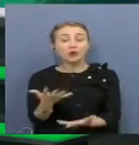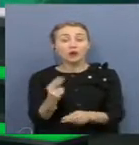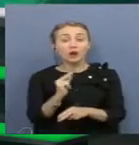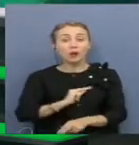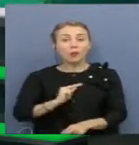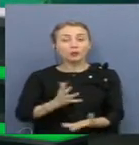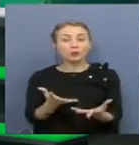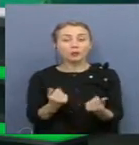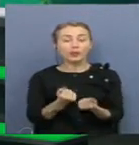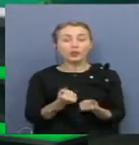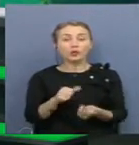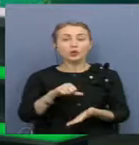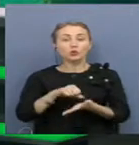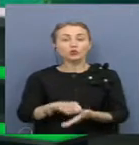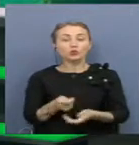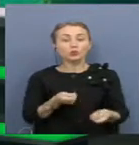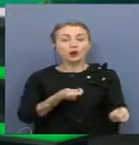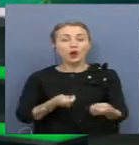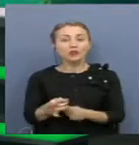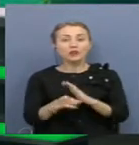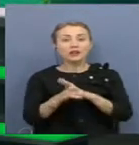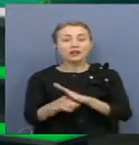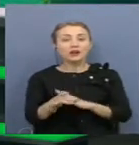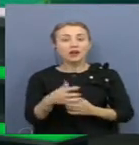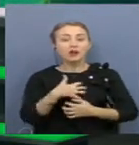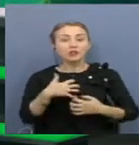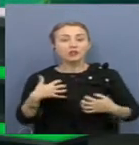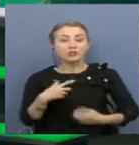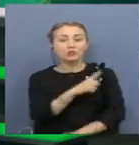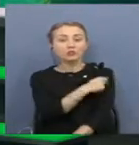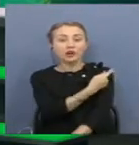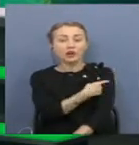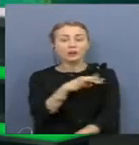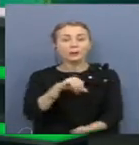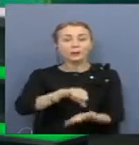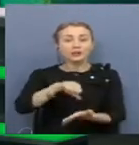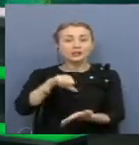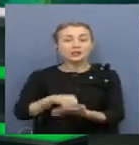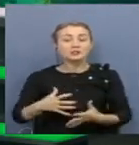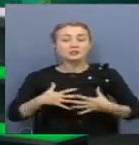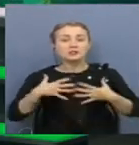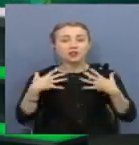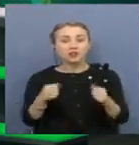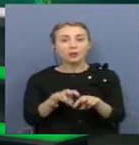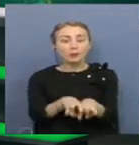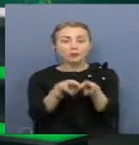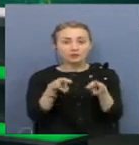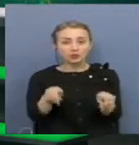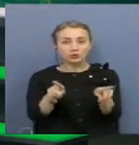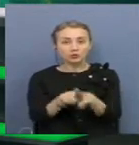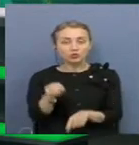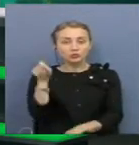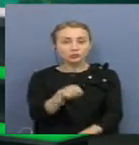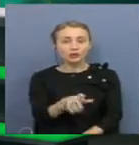Республикасының денсаулық сақтау министрінің өкілдері мен аудандық облыстық денсаулық сақтау және ветеринария қызметкерлерінің басқарма